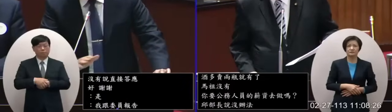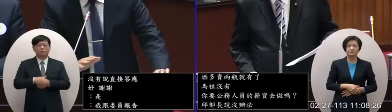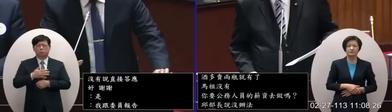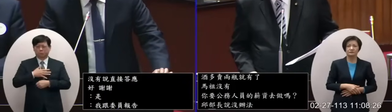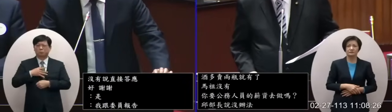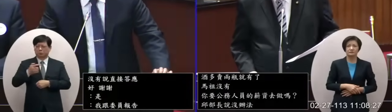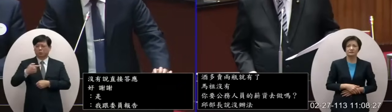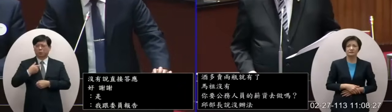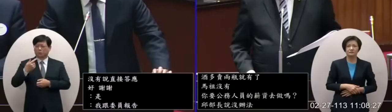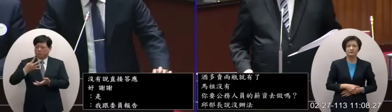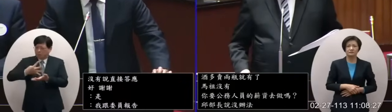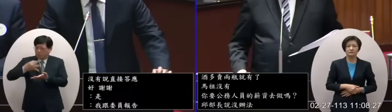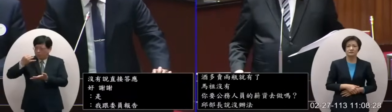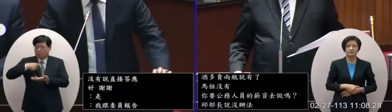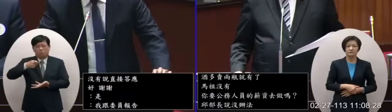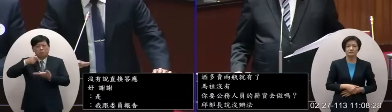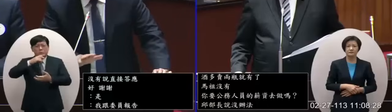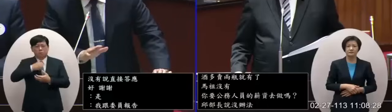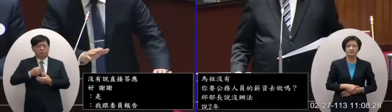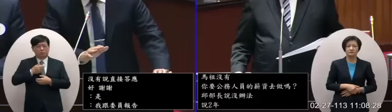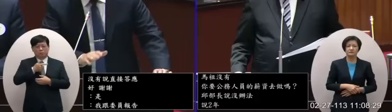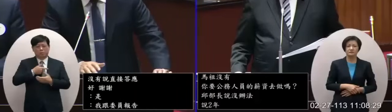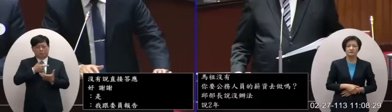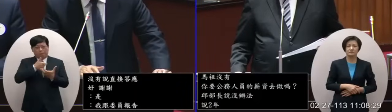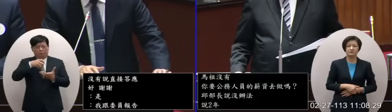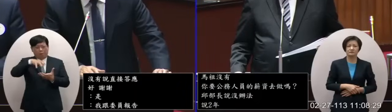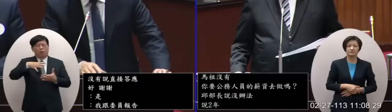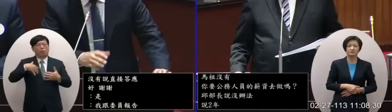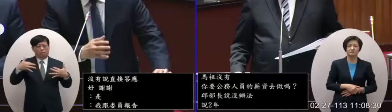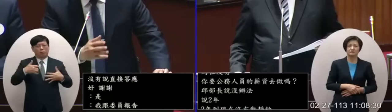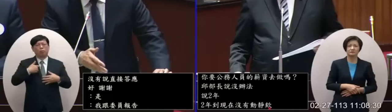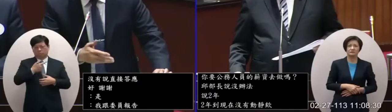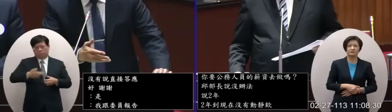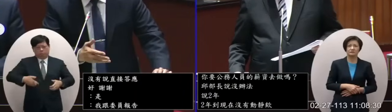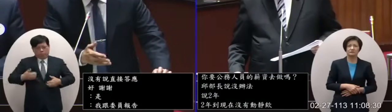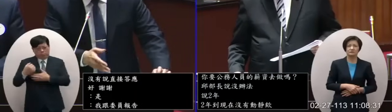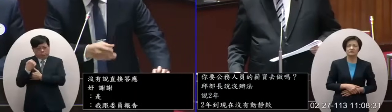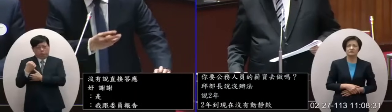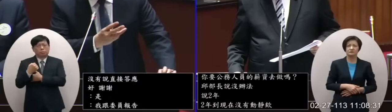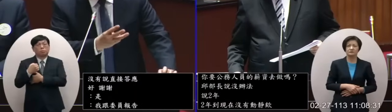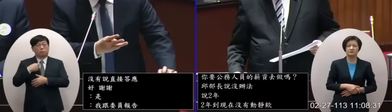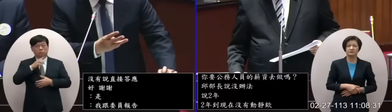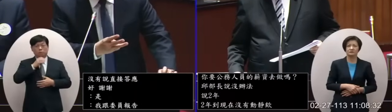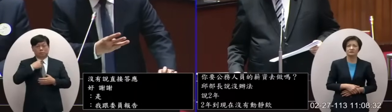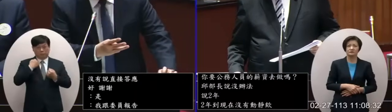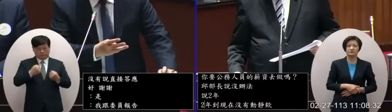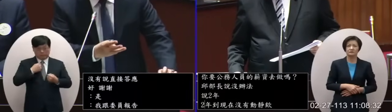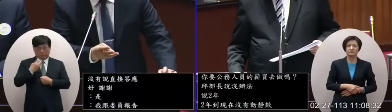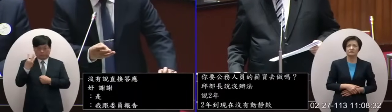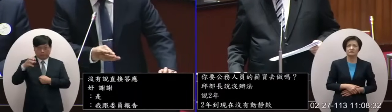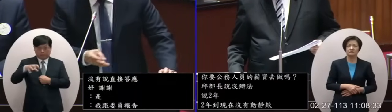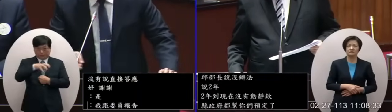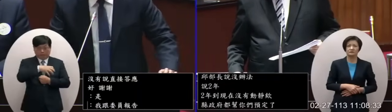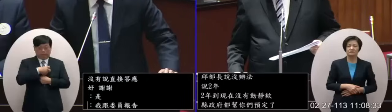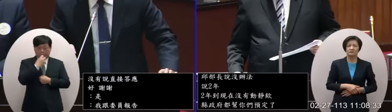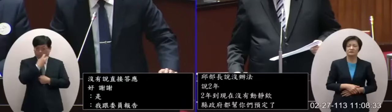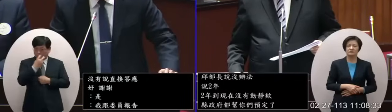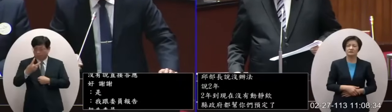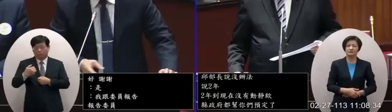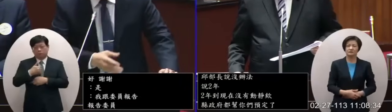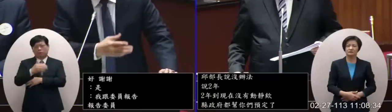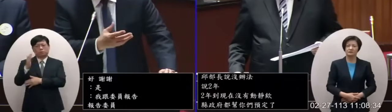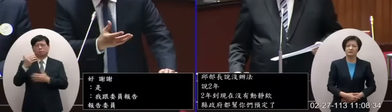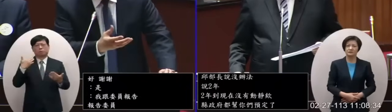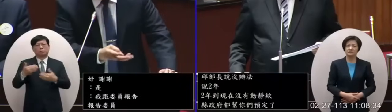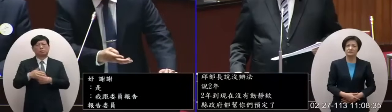委员几个会期当中提到靶场的问题啊，事实上我们也很积极，我们也编组到三个点去看。我想县政府也